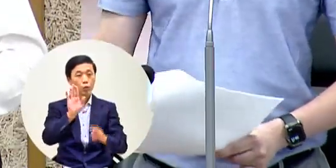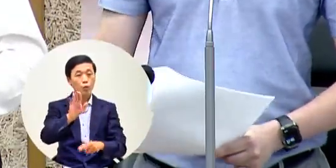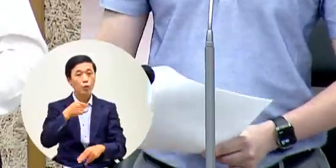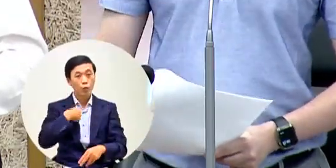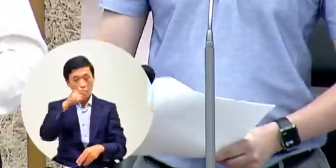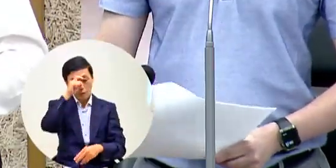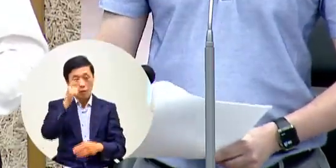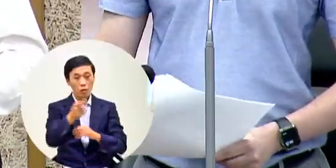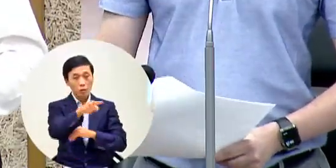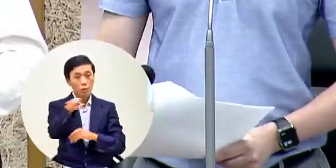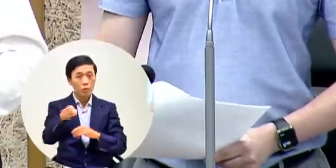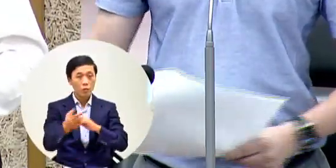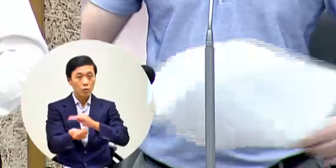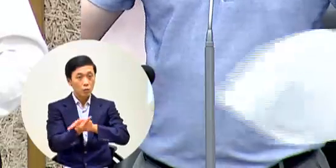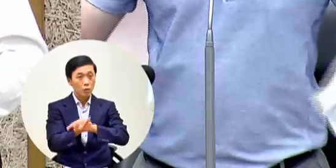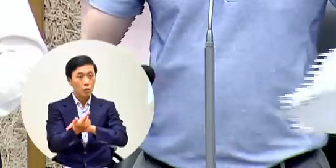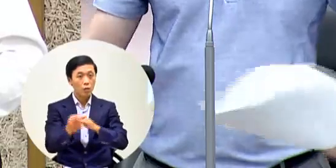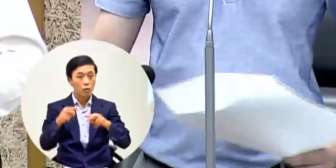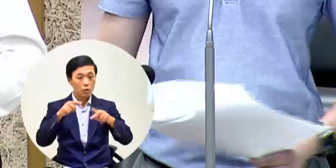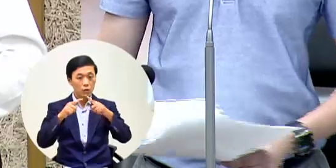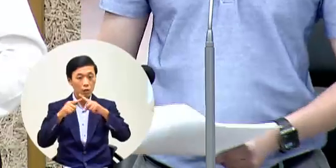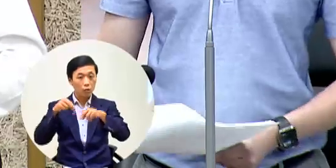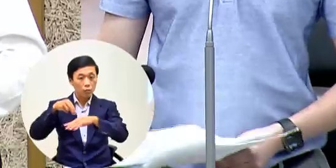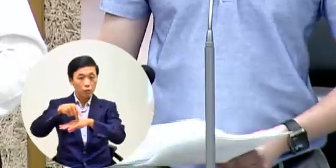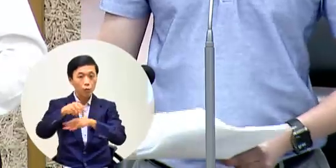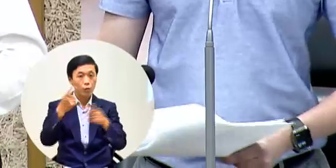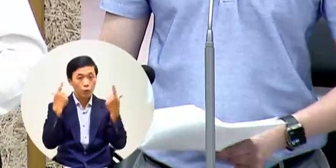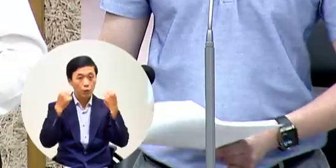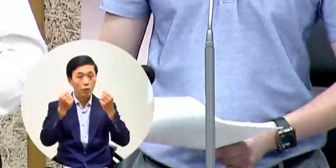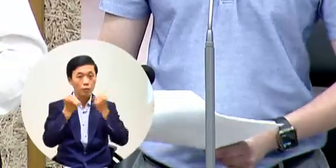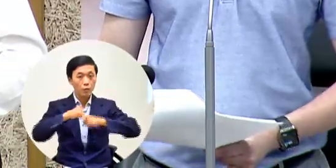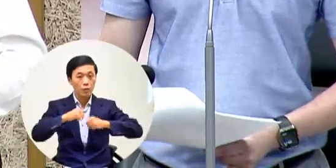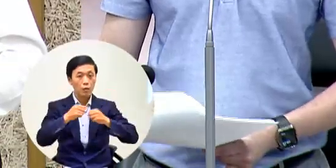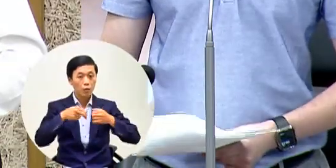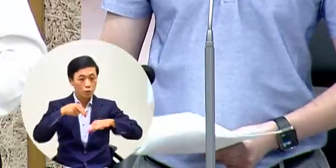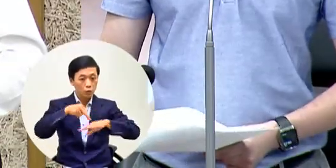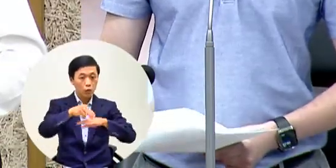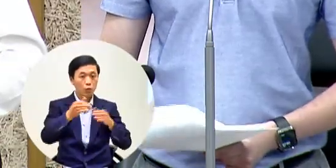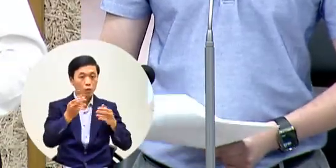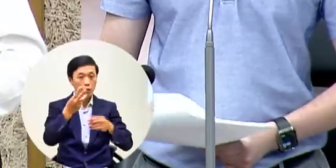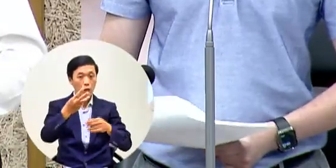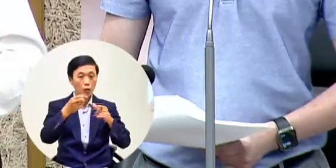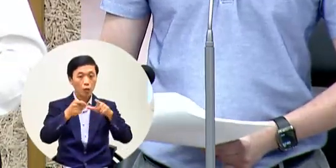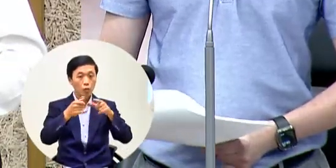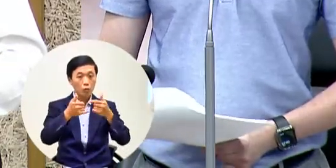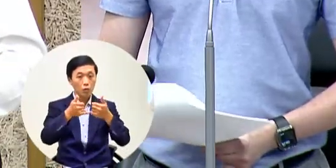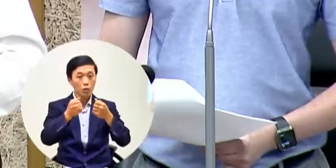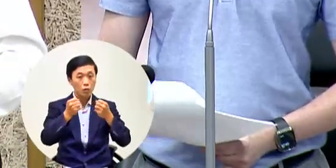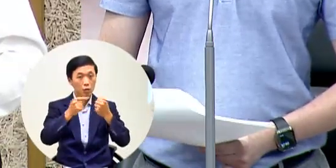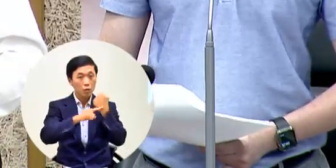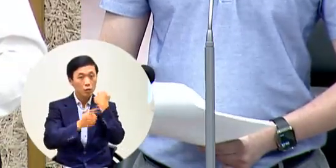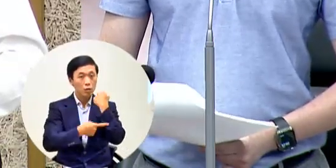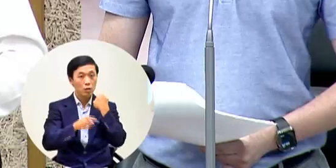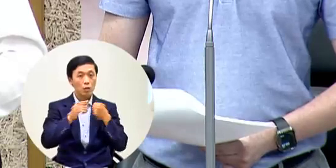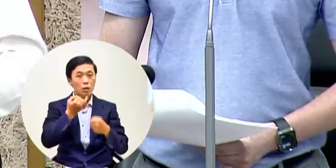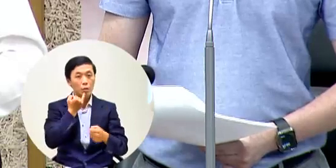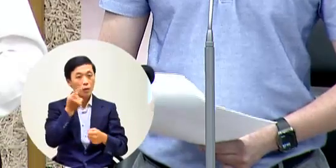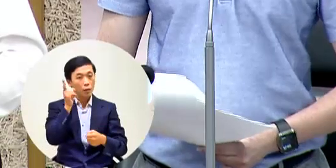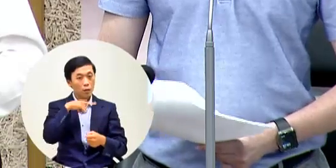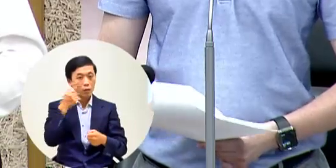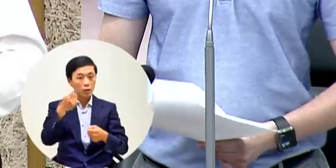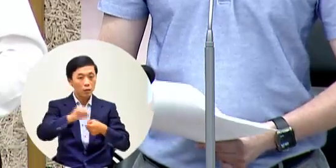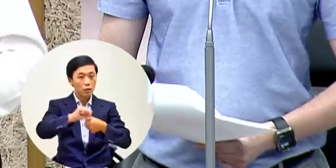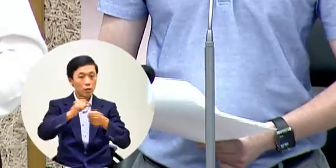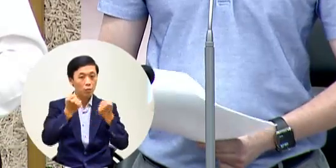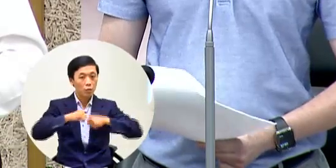了 哦。对。 那包括他们人行道，你本来估计是三米，他们自己要建议说，看不会宽一点变成四米。嘿。哦，像这